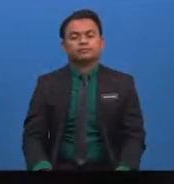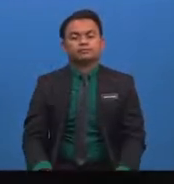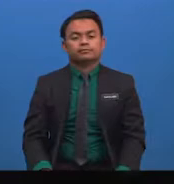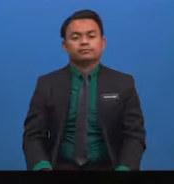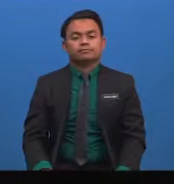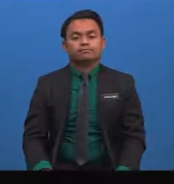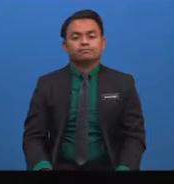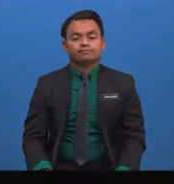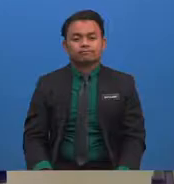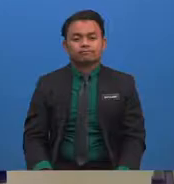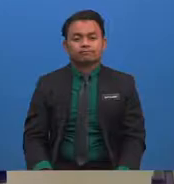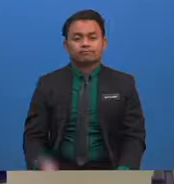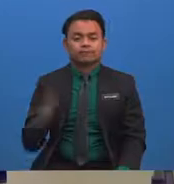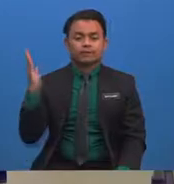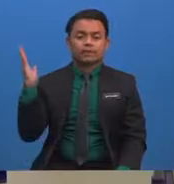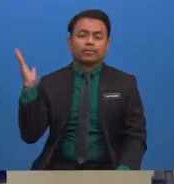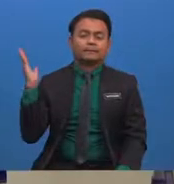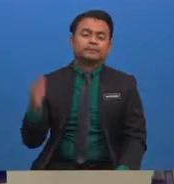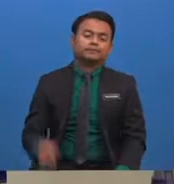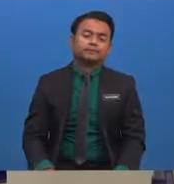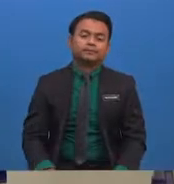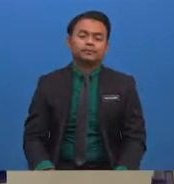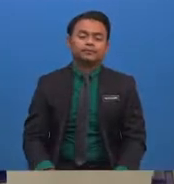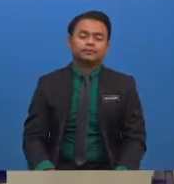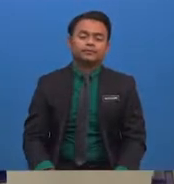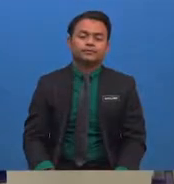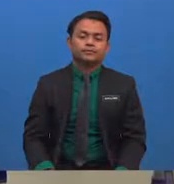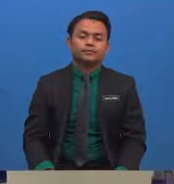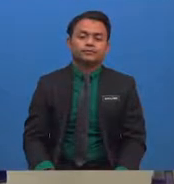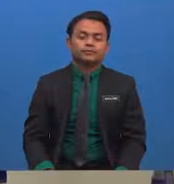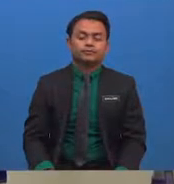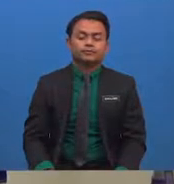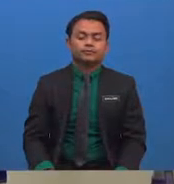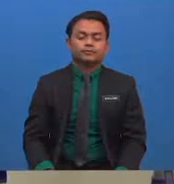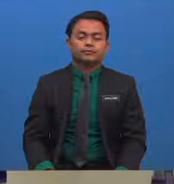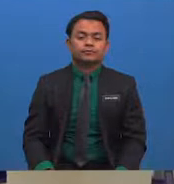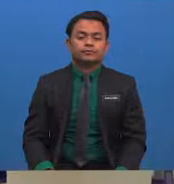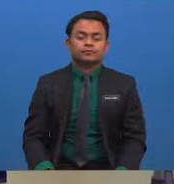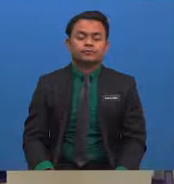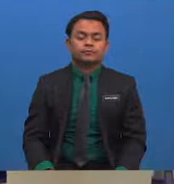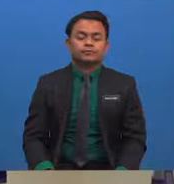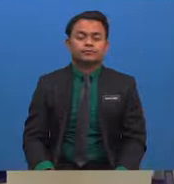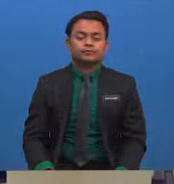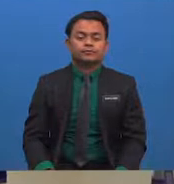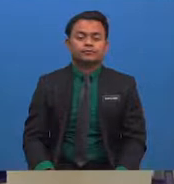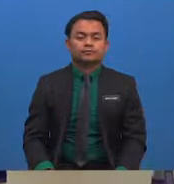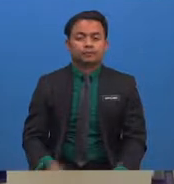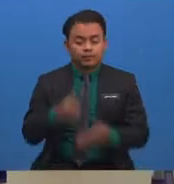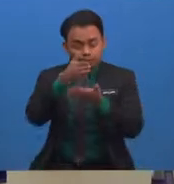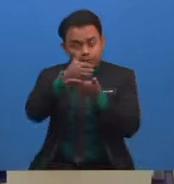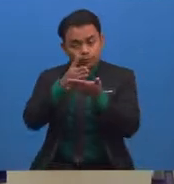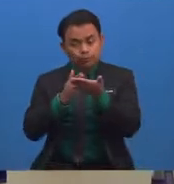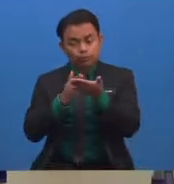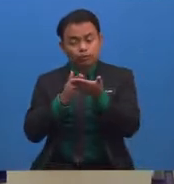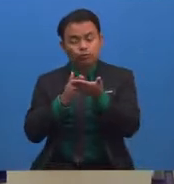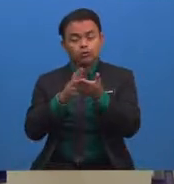1/6 biji sengkuang. Potongan ini adalah daripada sebiji sengkuang yang dipotong